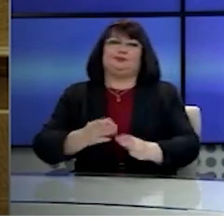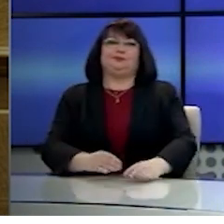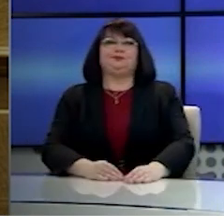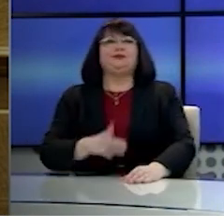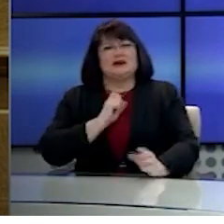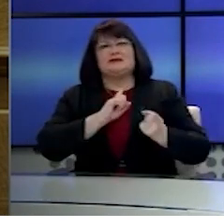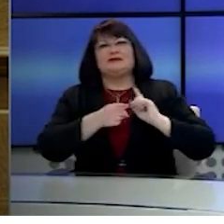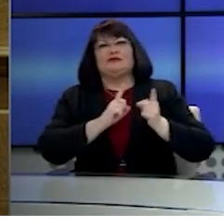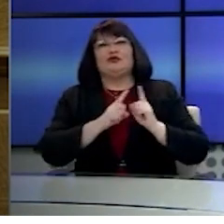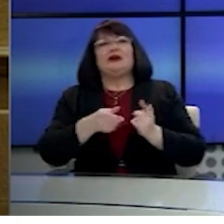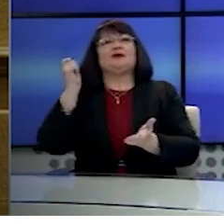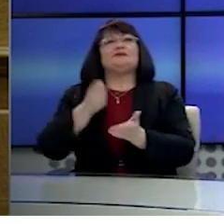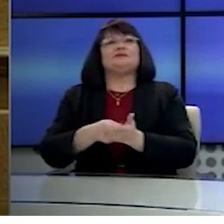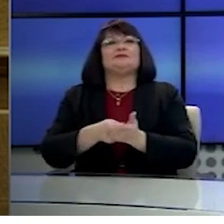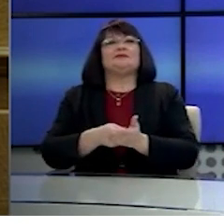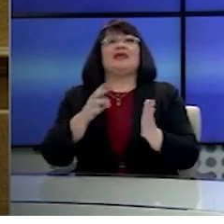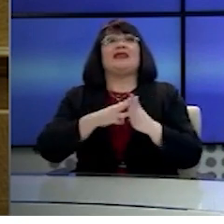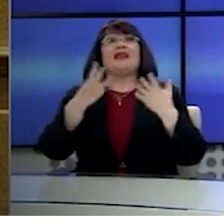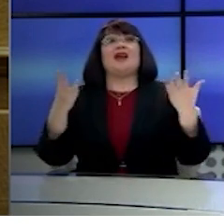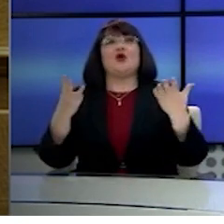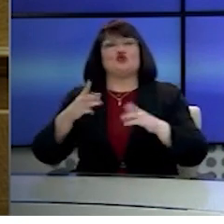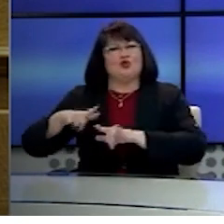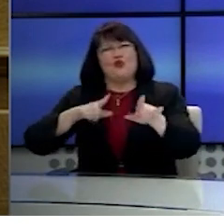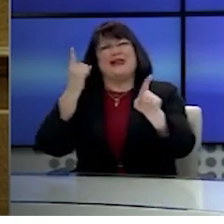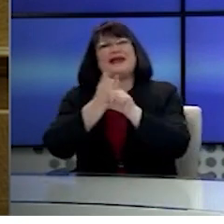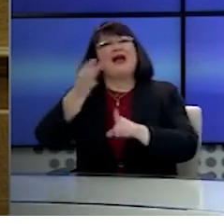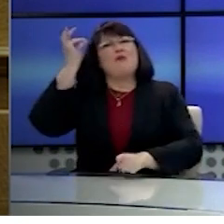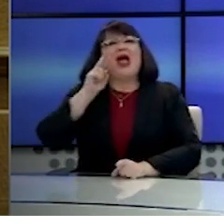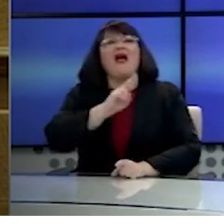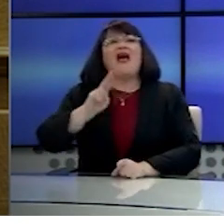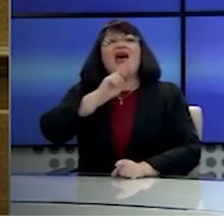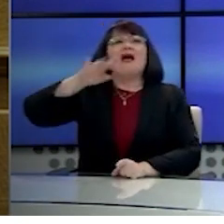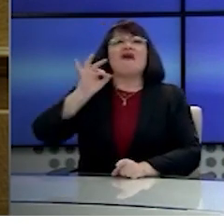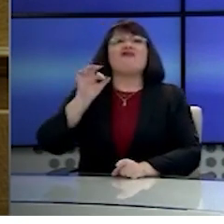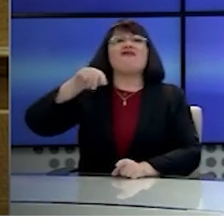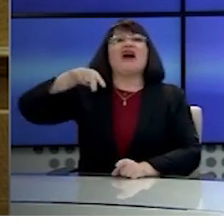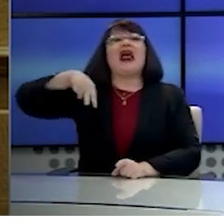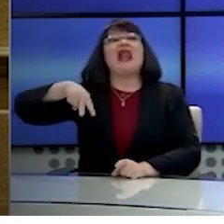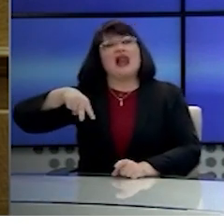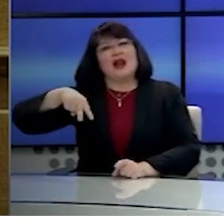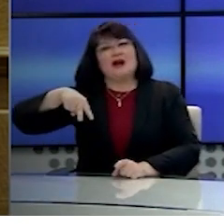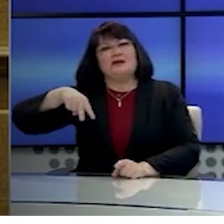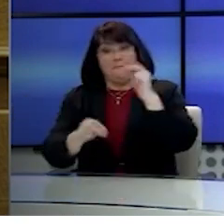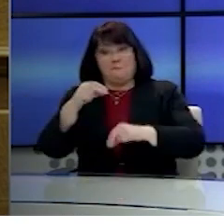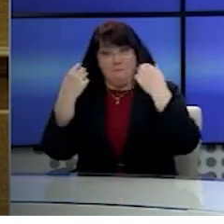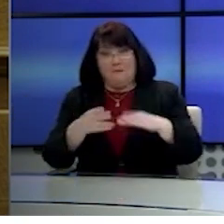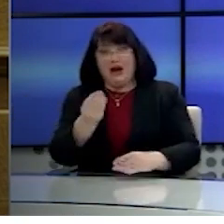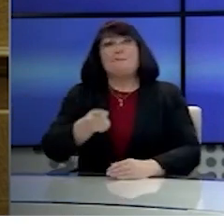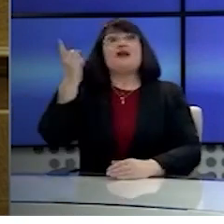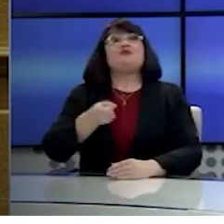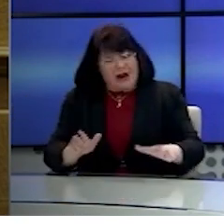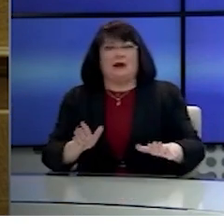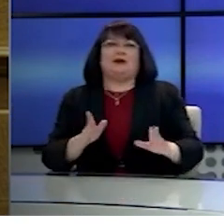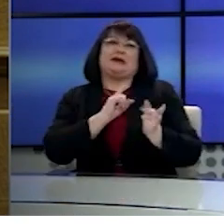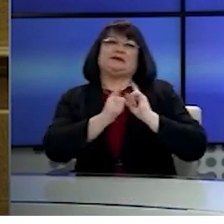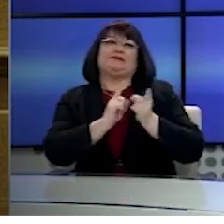πως η συμφωνία για την αγορά 18 μαχητικών αεροσκαφών Ραφάλ έχει ήδη ψηφιστεί, ευτυχώς με μεγάλη πλειοψηφία από την Εθνική